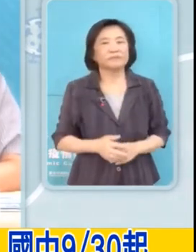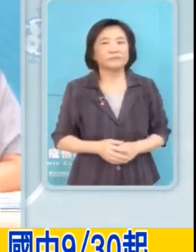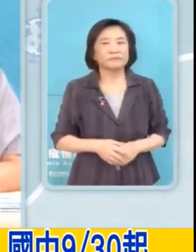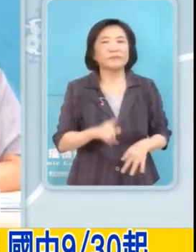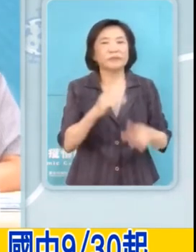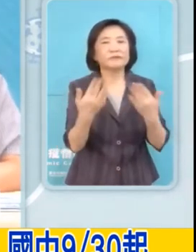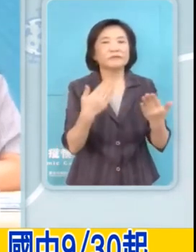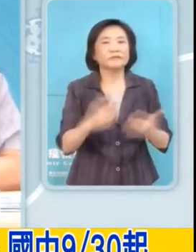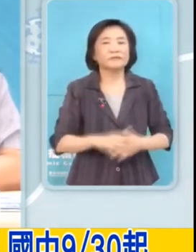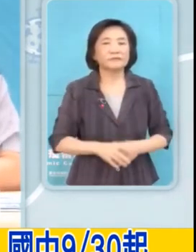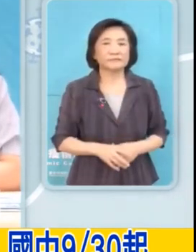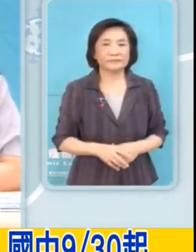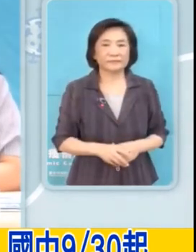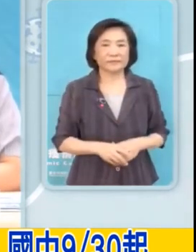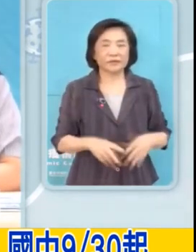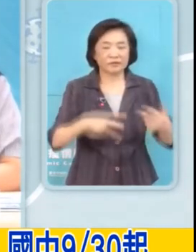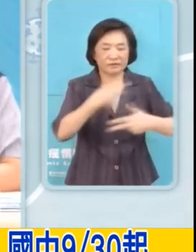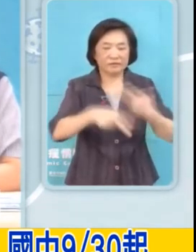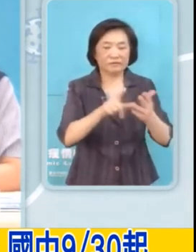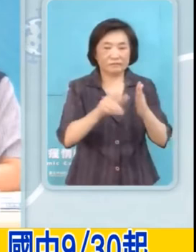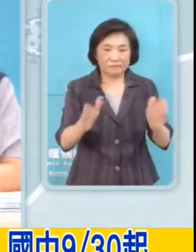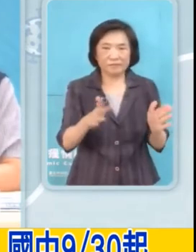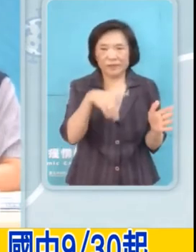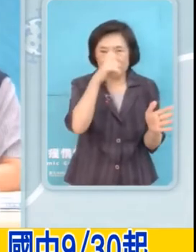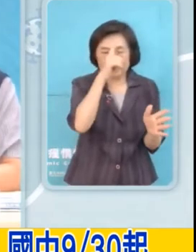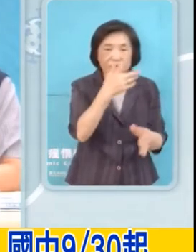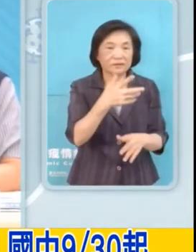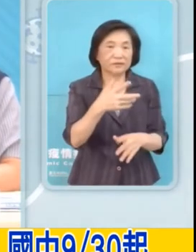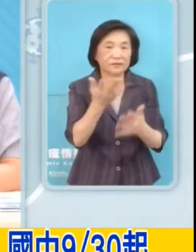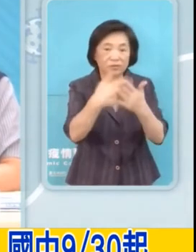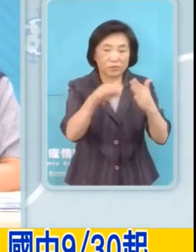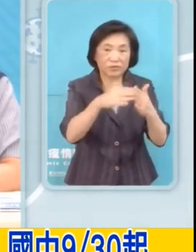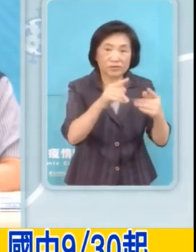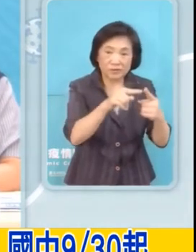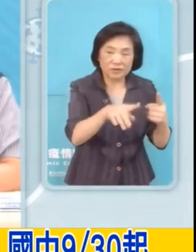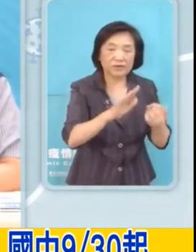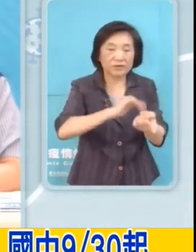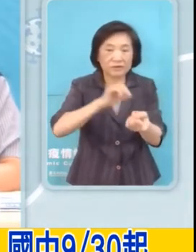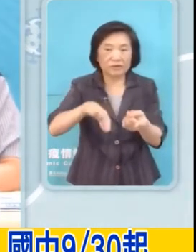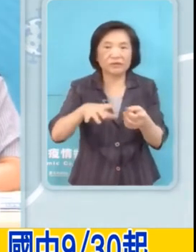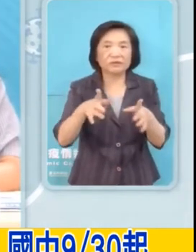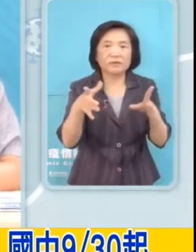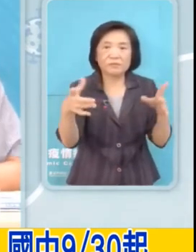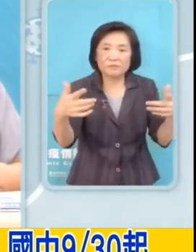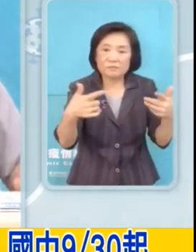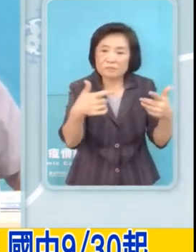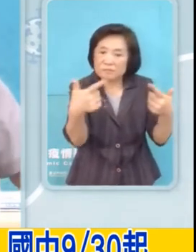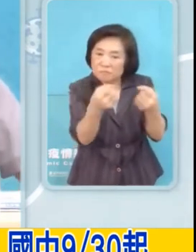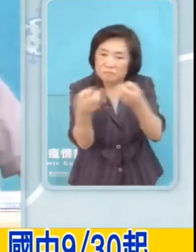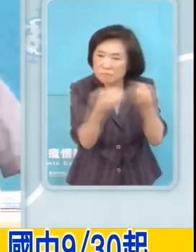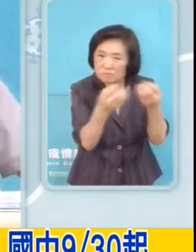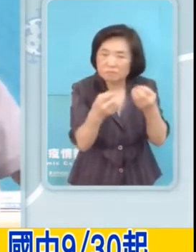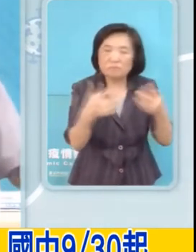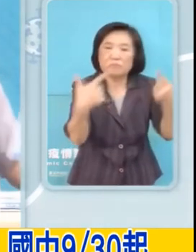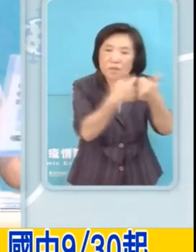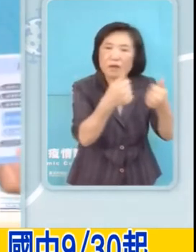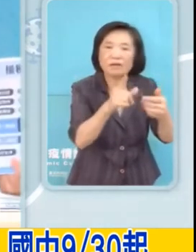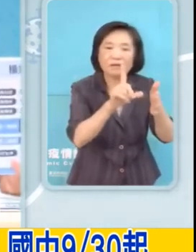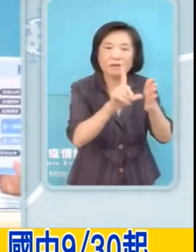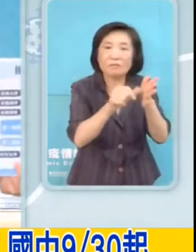会把它做起来，所以我们用两个礼拜的时间哦，来让学校跟医院来做配对，当然是这样